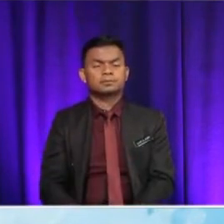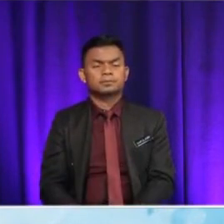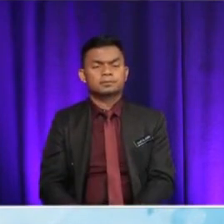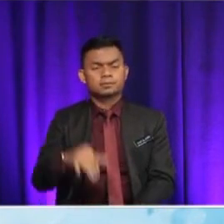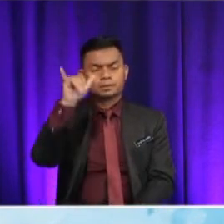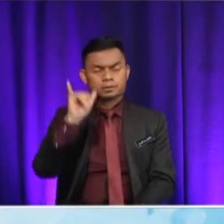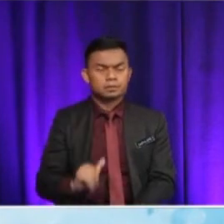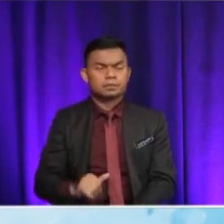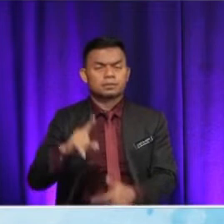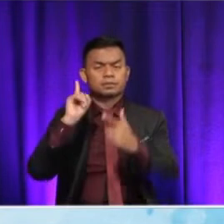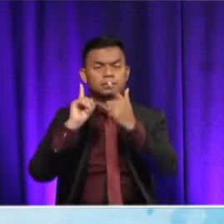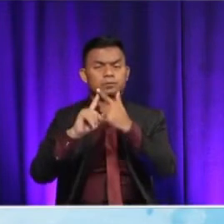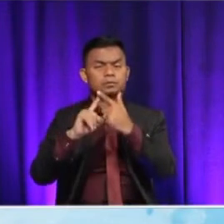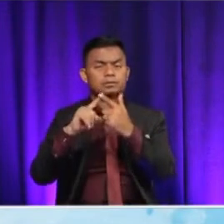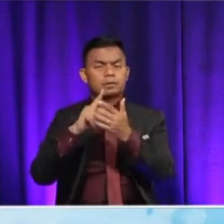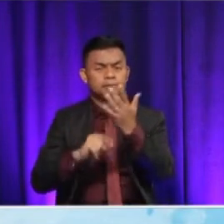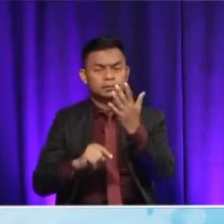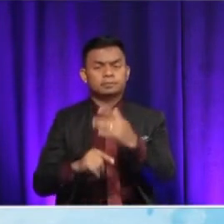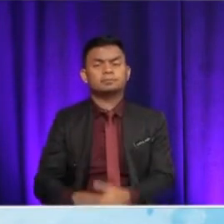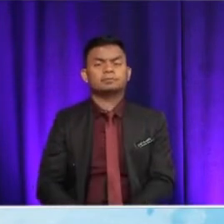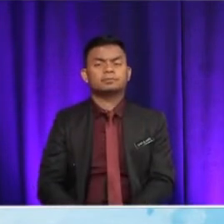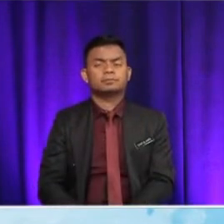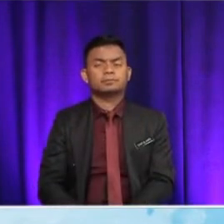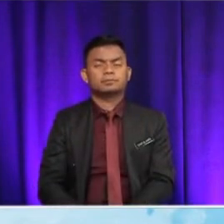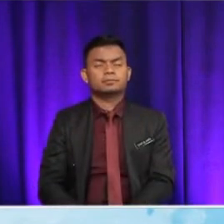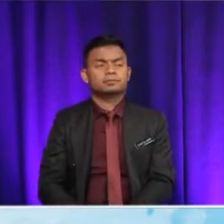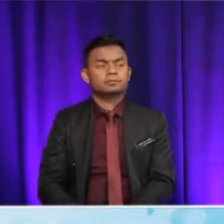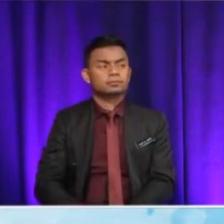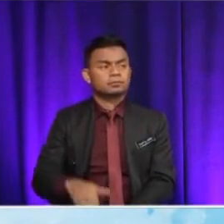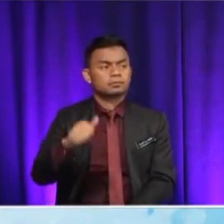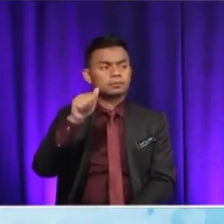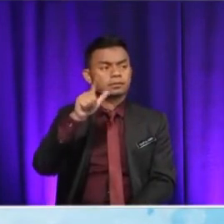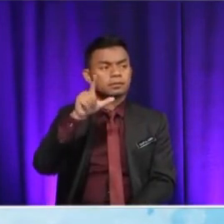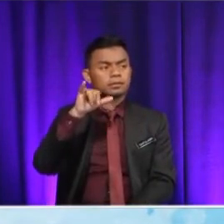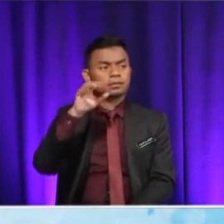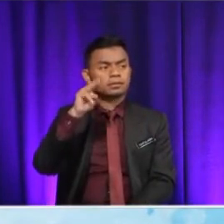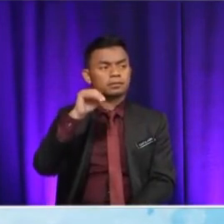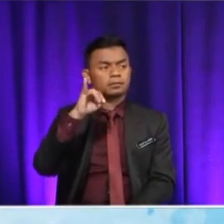apa? Simbol apa kat situ? Ya, Alimin. Okey, Alimin, cuba.